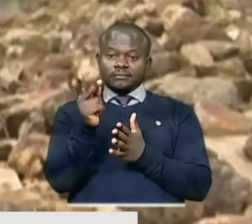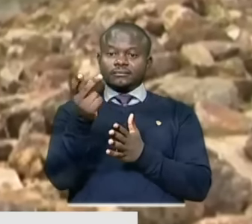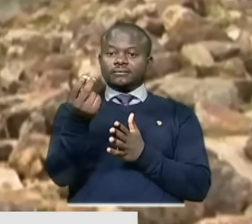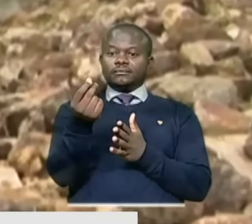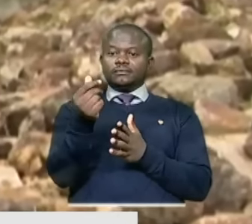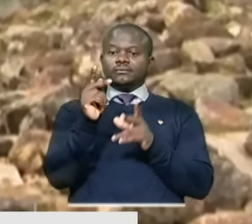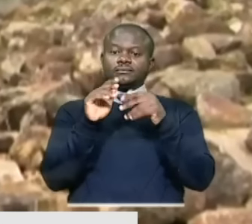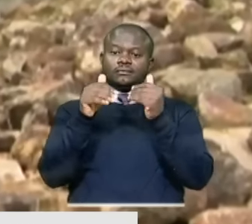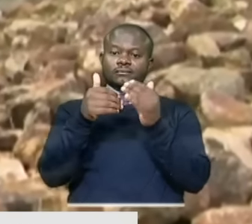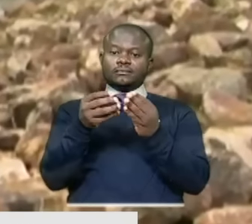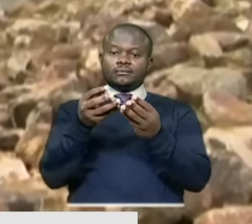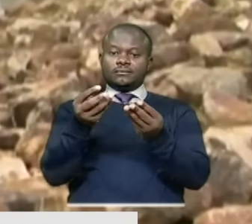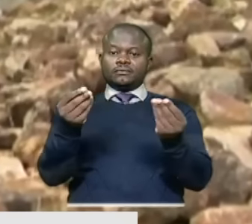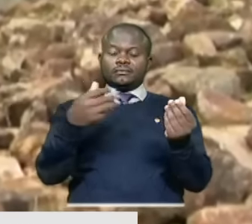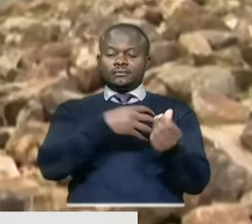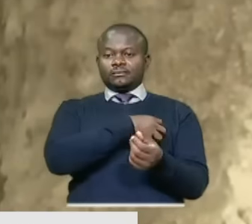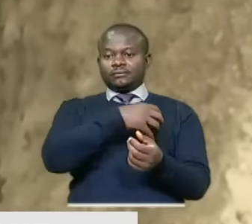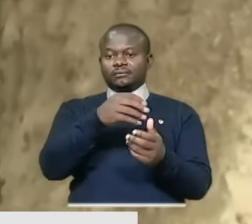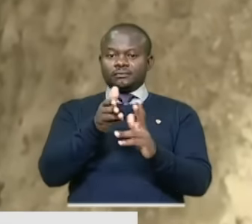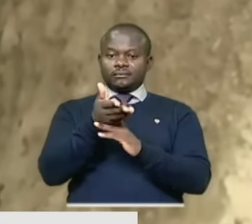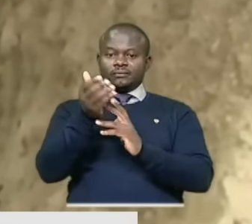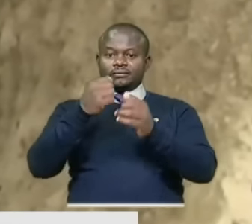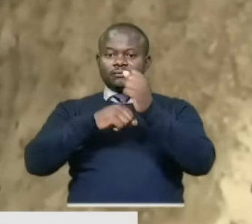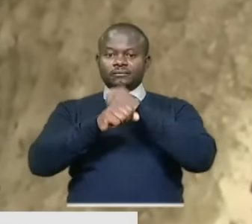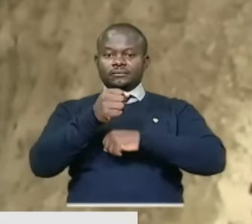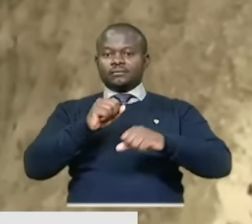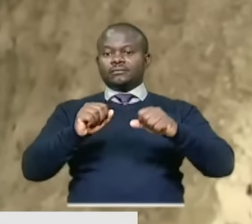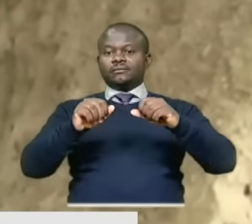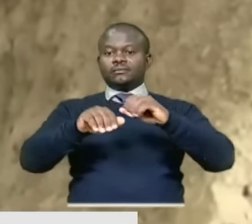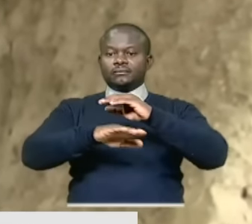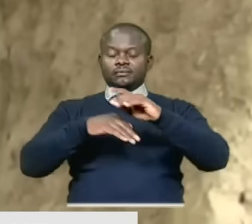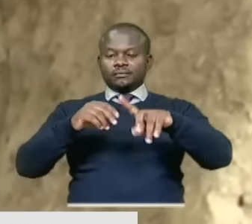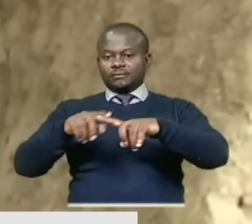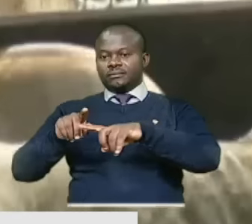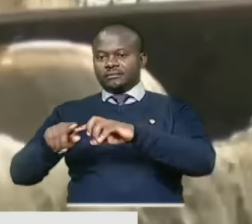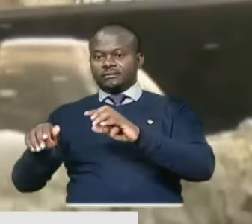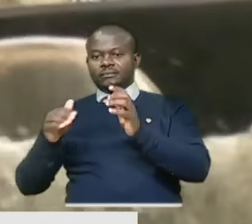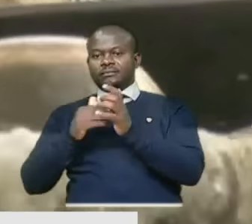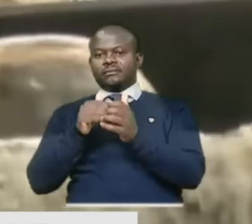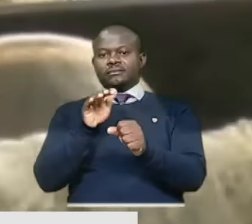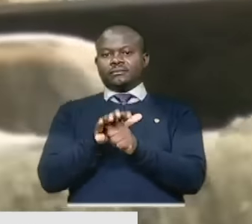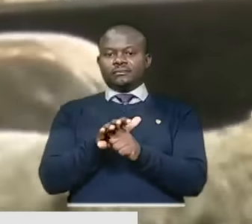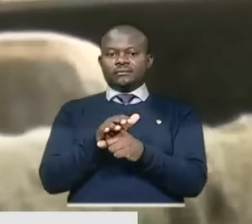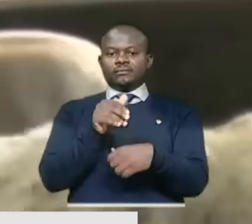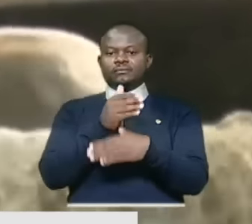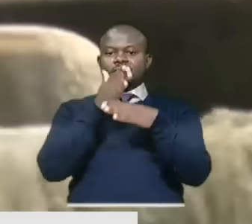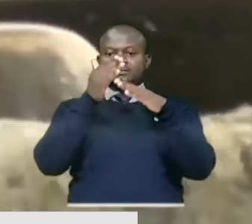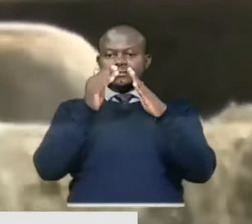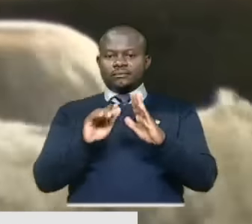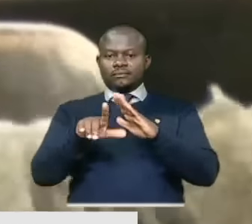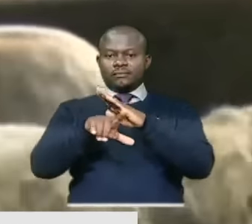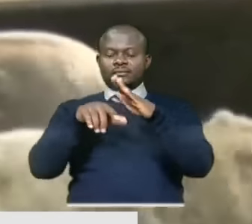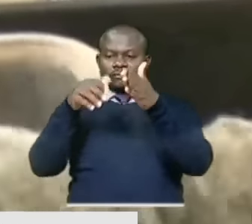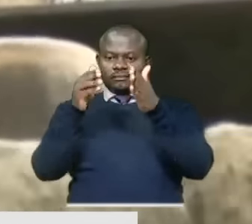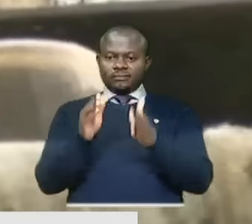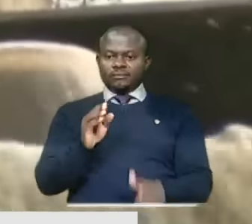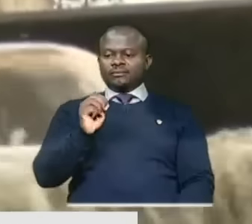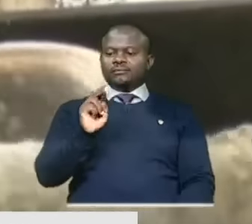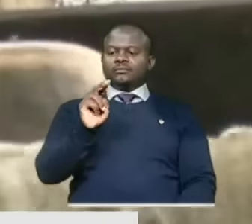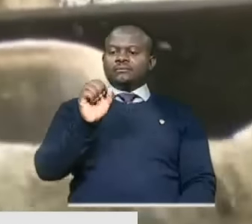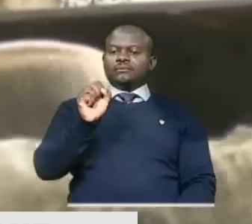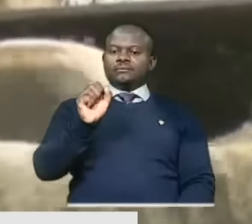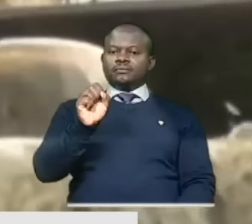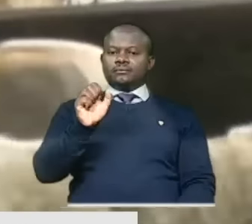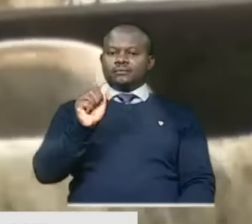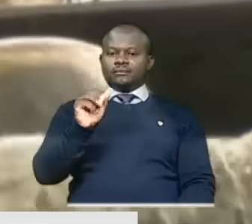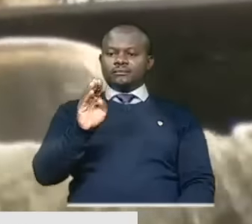baturage baba barangirijwe imitungo hanyizwe ibikorwa remezo bitandukanye cyakunze kugarukwaho minisitiri w'ubutegetsi bw'igihugu Musabyimana Jean Claude